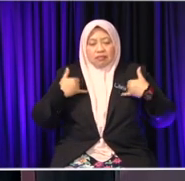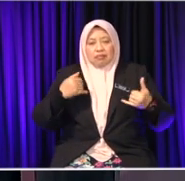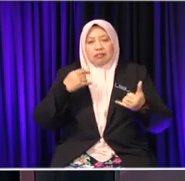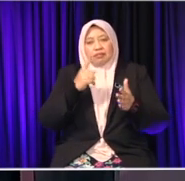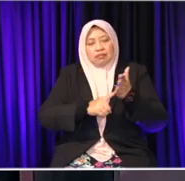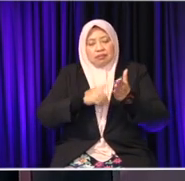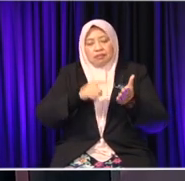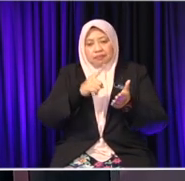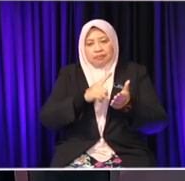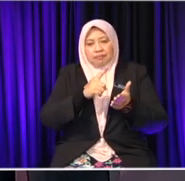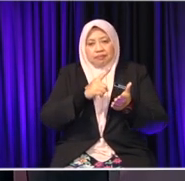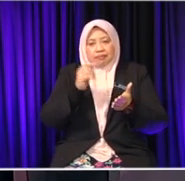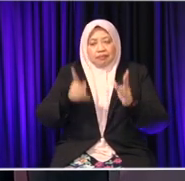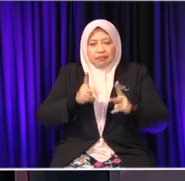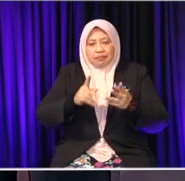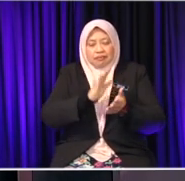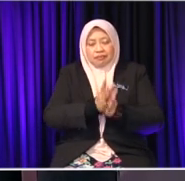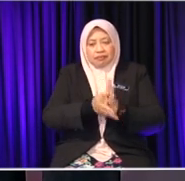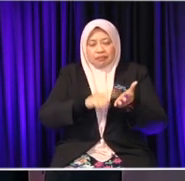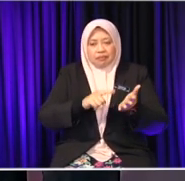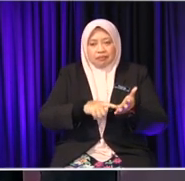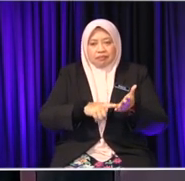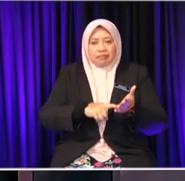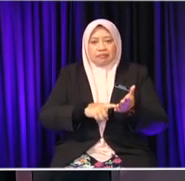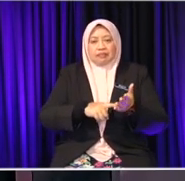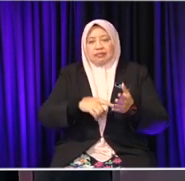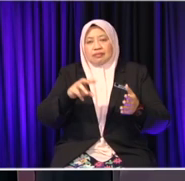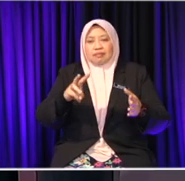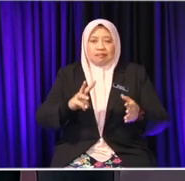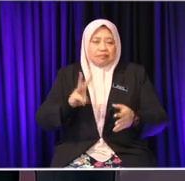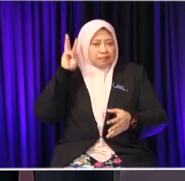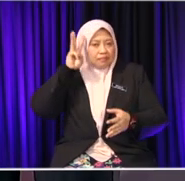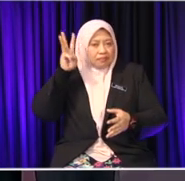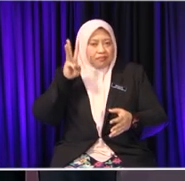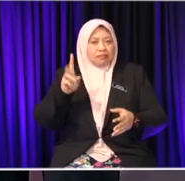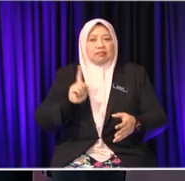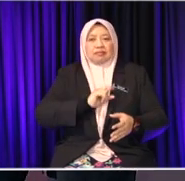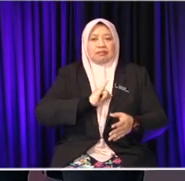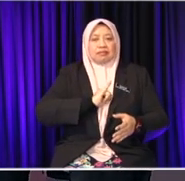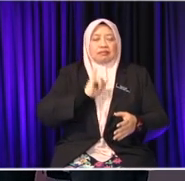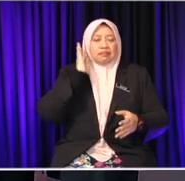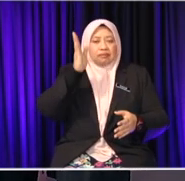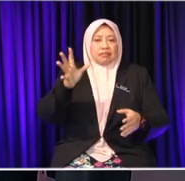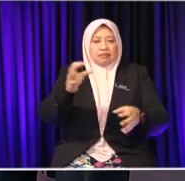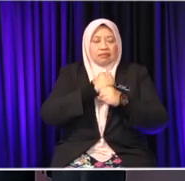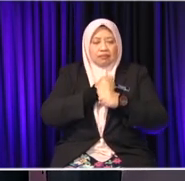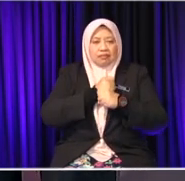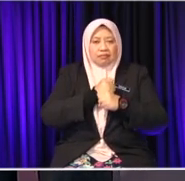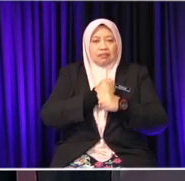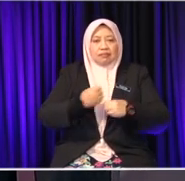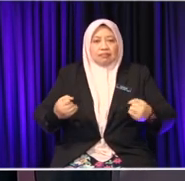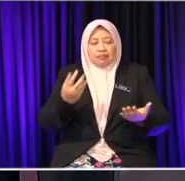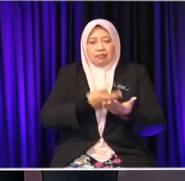untuk mereka satu hari saya kemalangan putus kaki Oh enggak